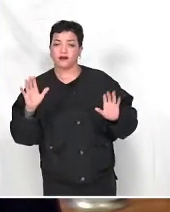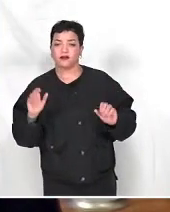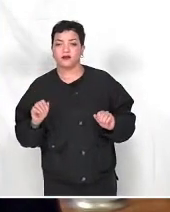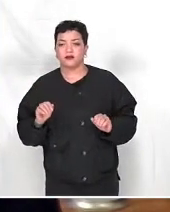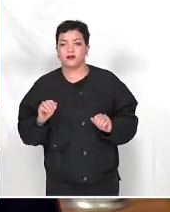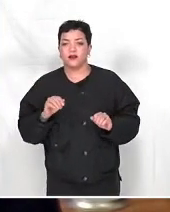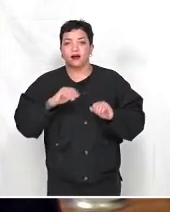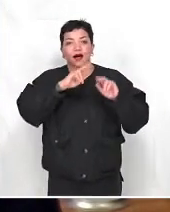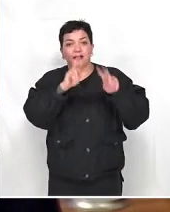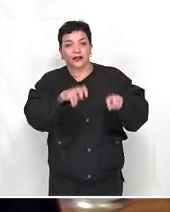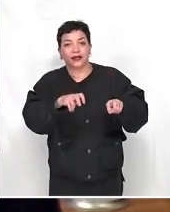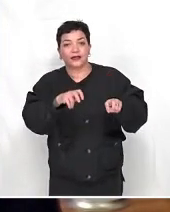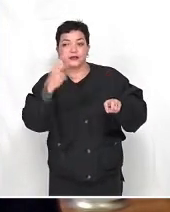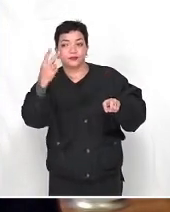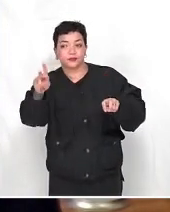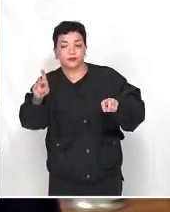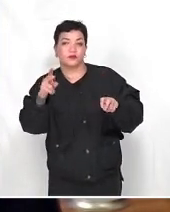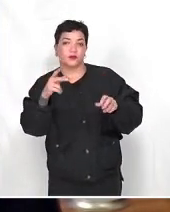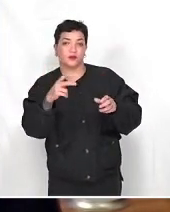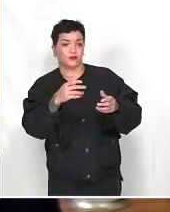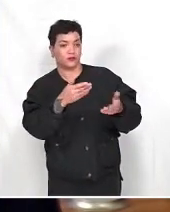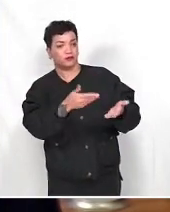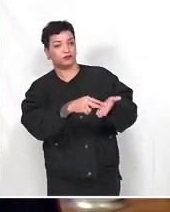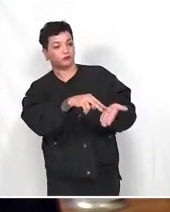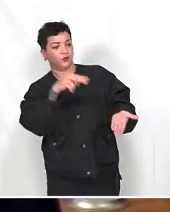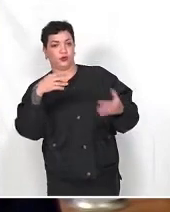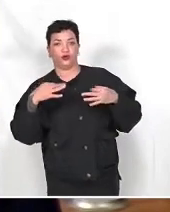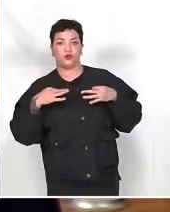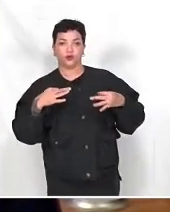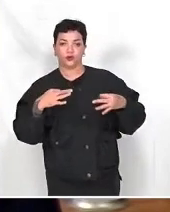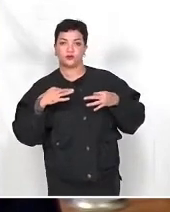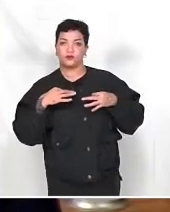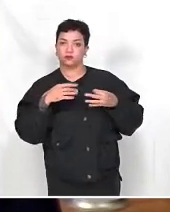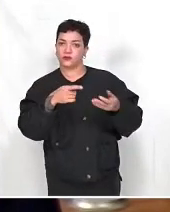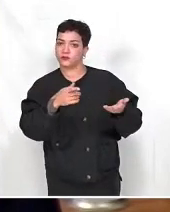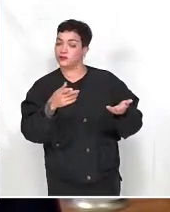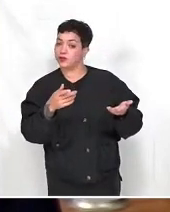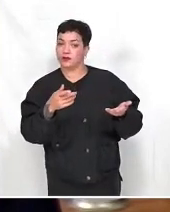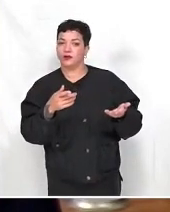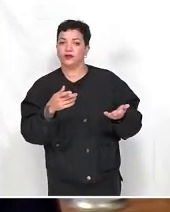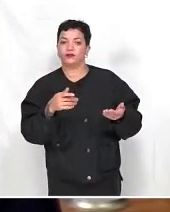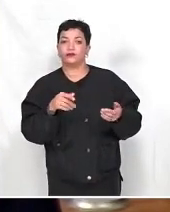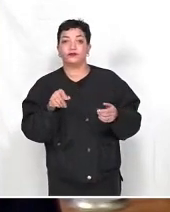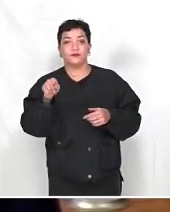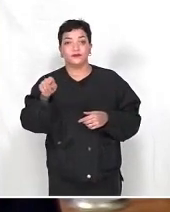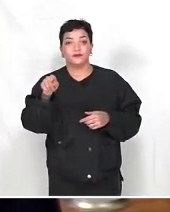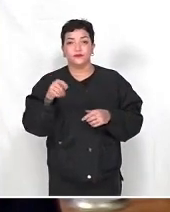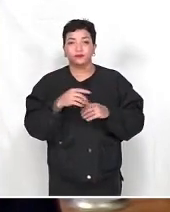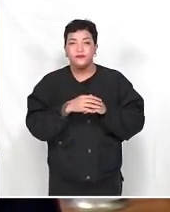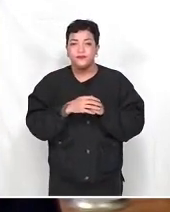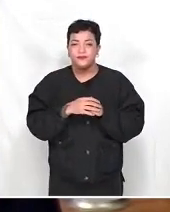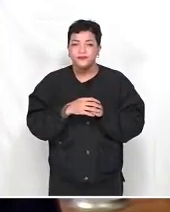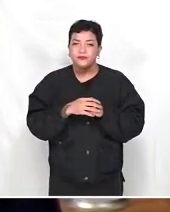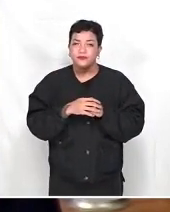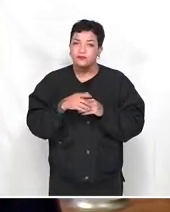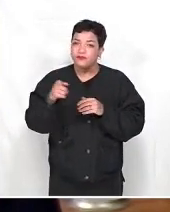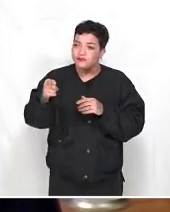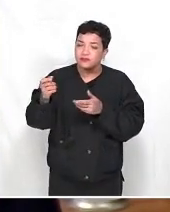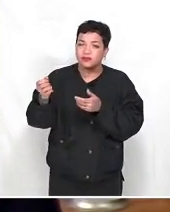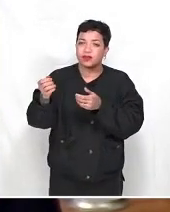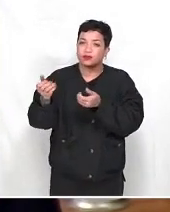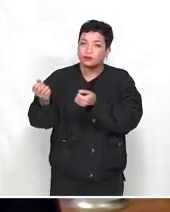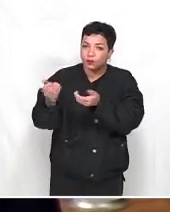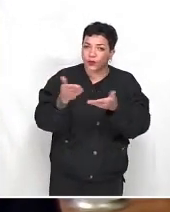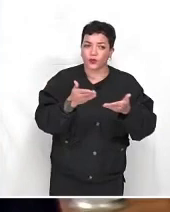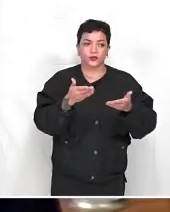analyse est à la fois factuelle et objective. Et vous aurez noté d'ailleurs la position constructive pour proposer des solutions